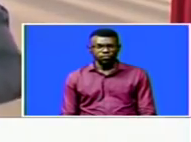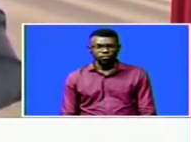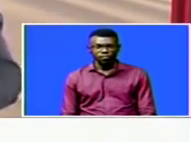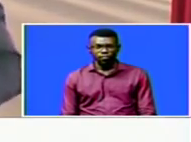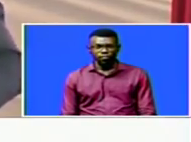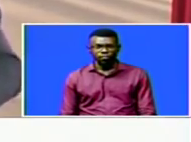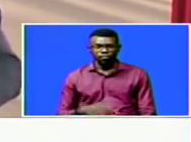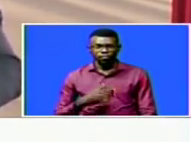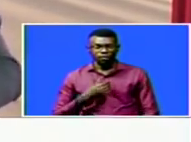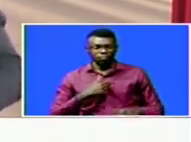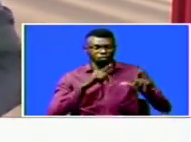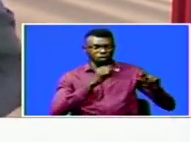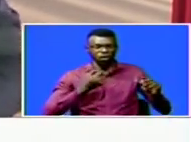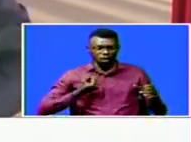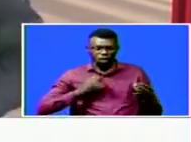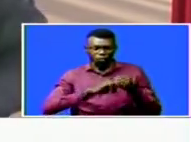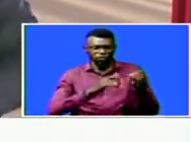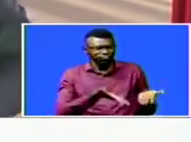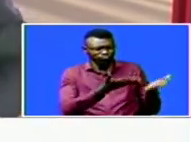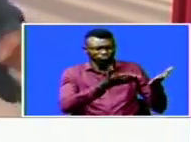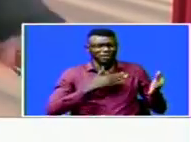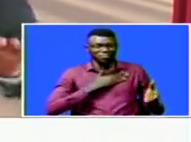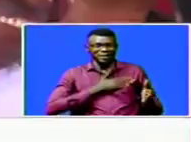Nikamwambia mama, wewe chukua hiyo. Mimi najua